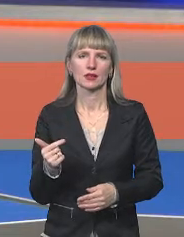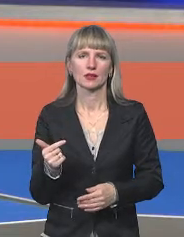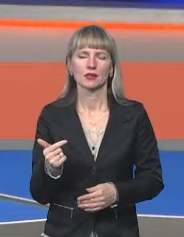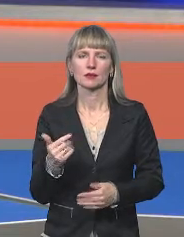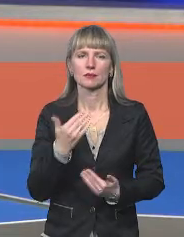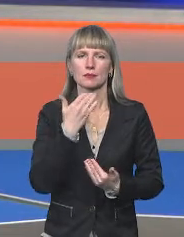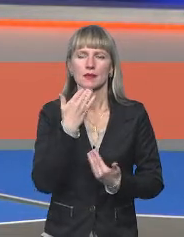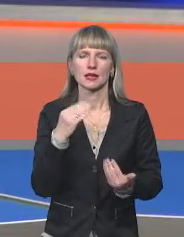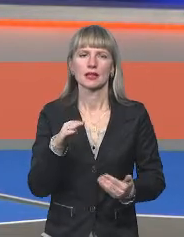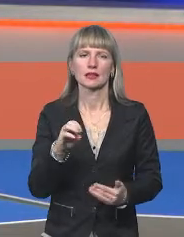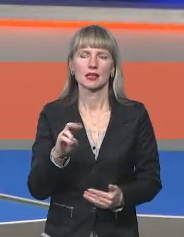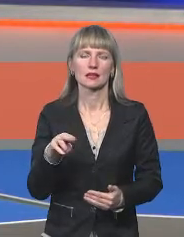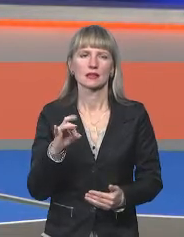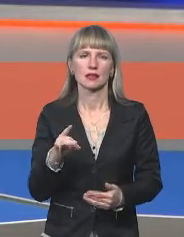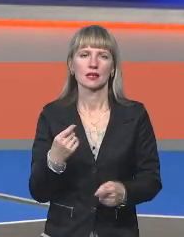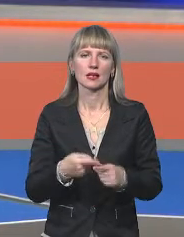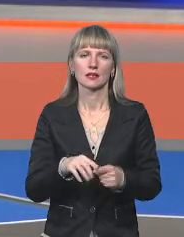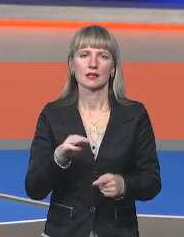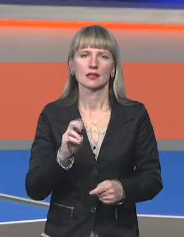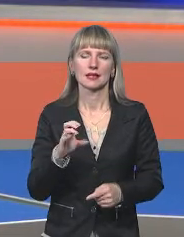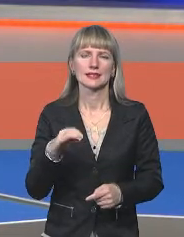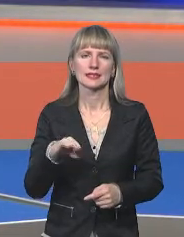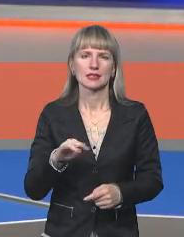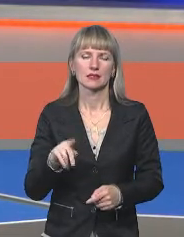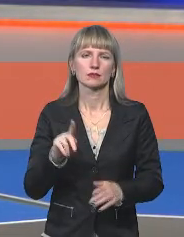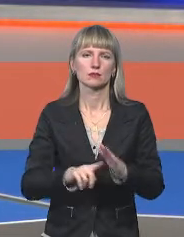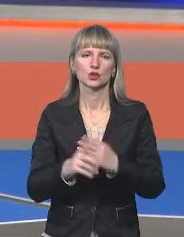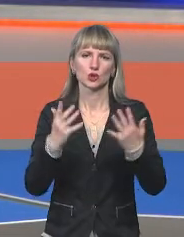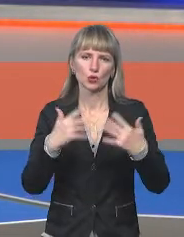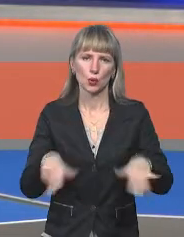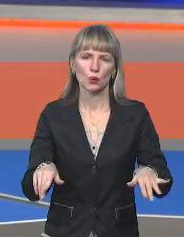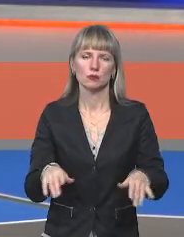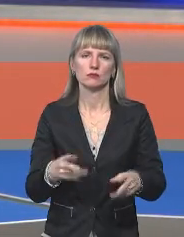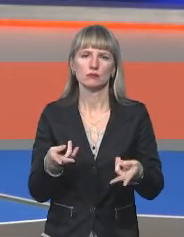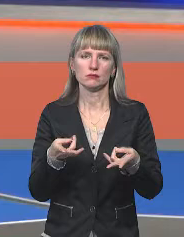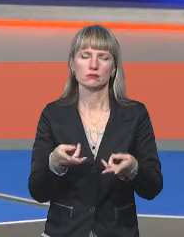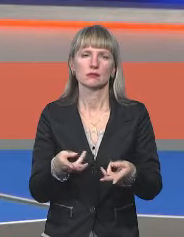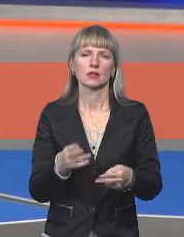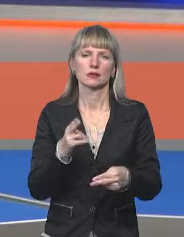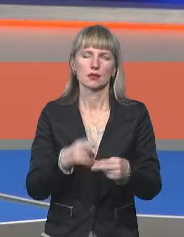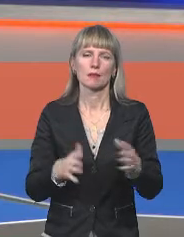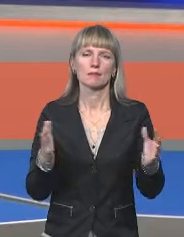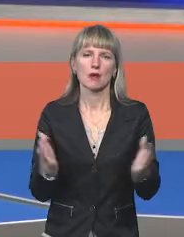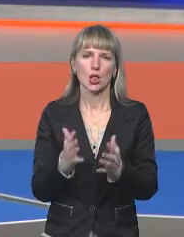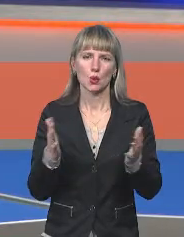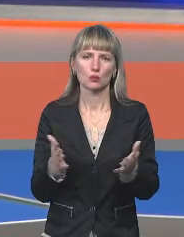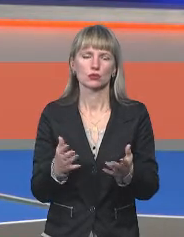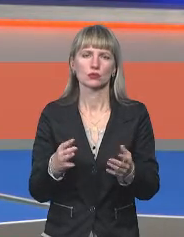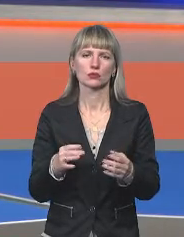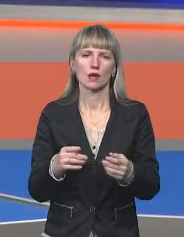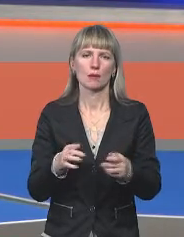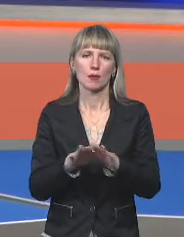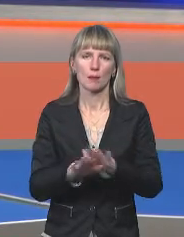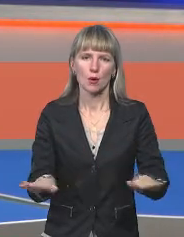Ось останні тендери – це текстиль. Тобто там, починаючи від штори, закінчуючи подушками, там